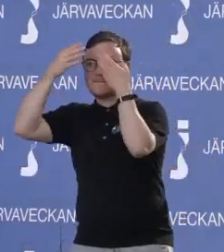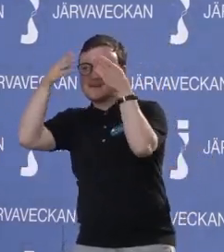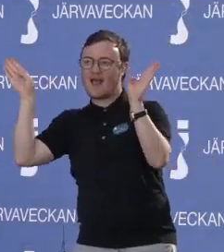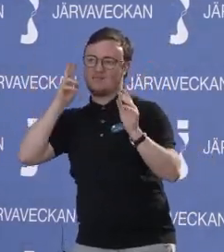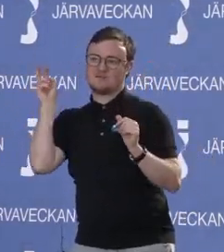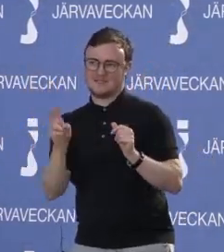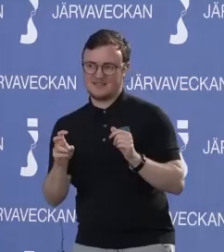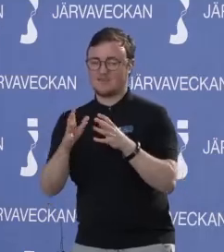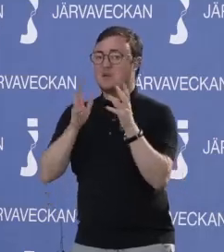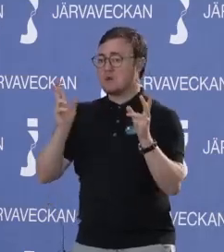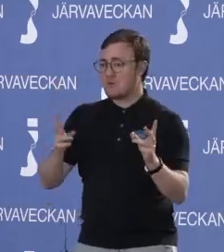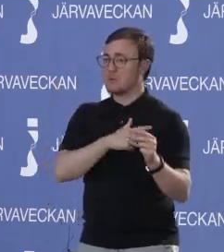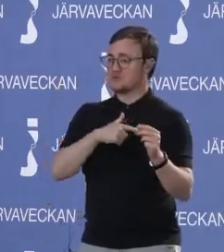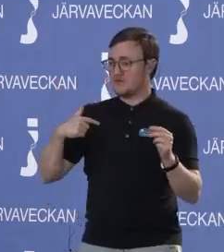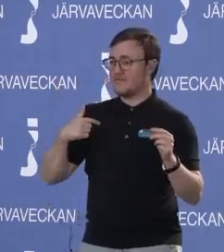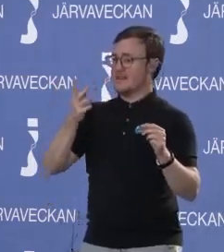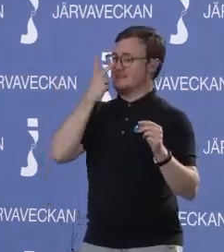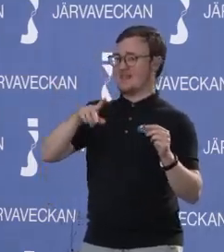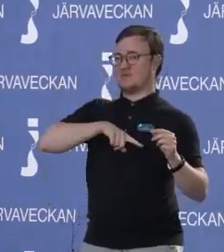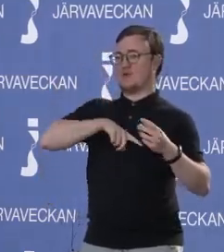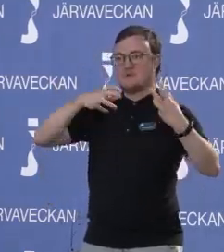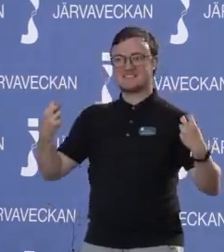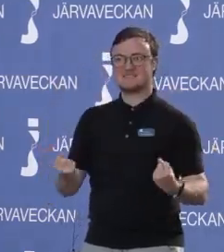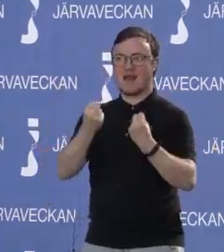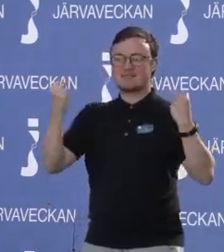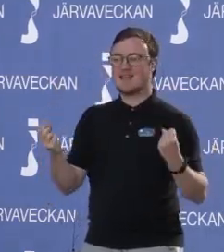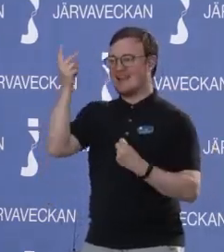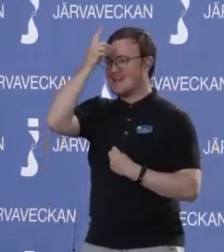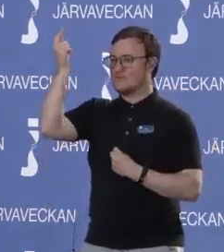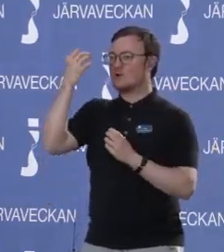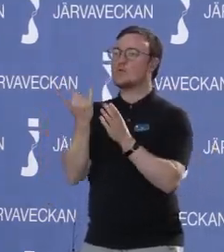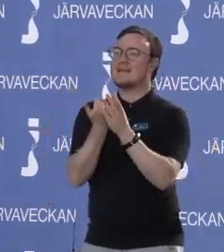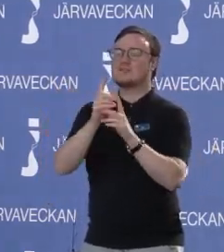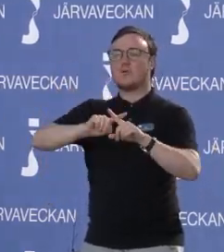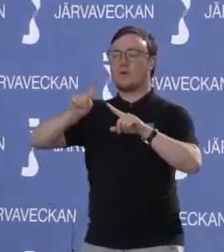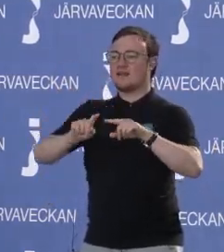så ser vi jättespännande innovationer inom kreatörsverktyg, så att